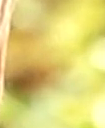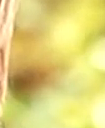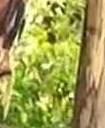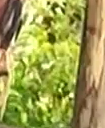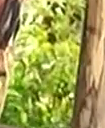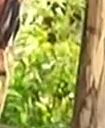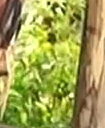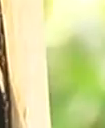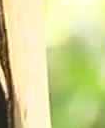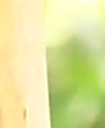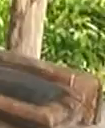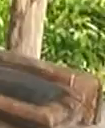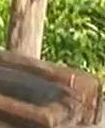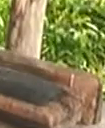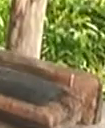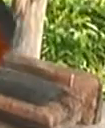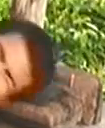เฮ้ยตื่นได้แล้วว